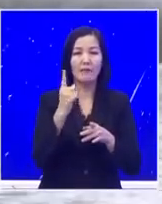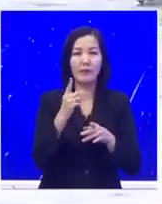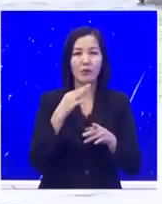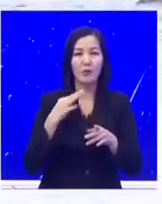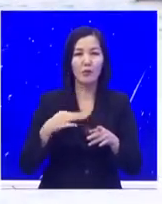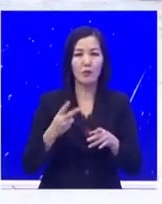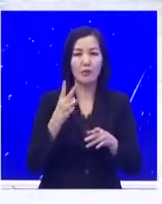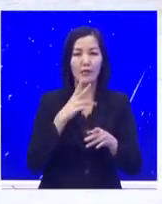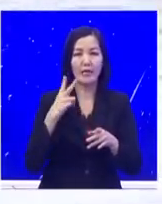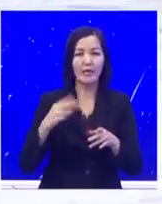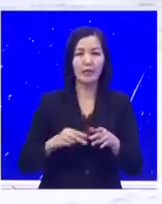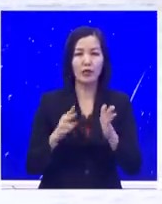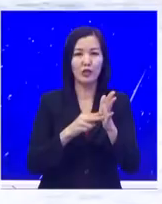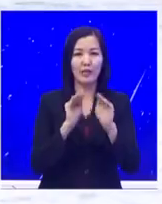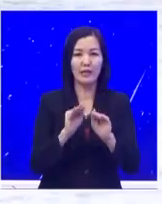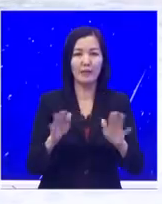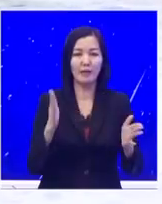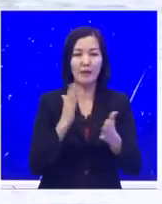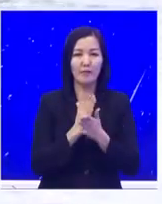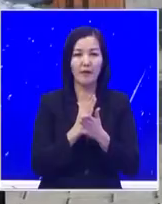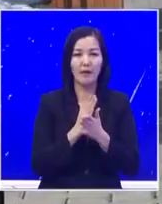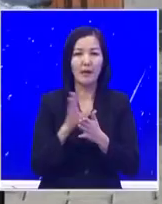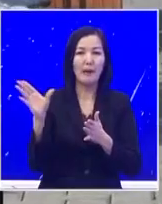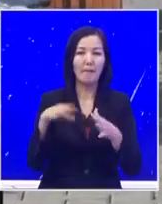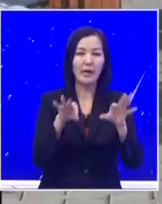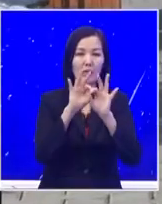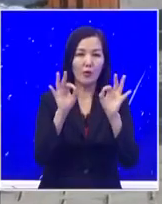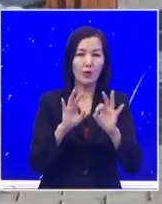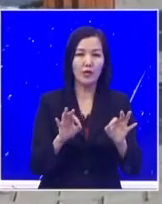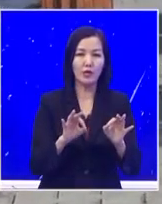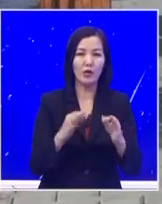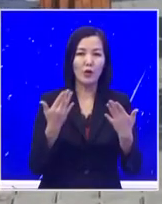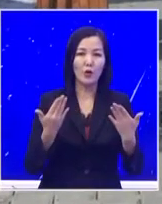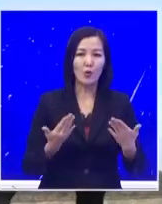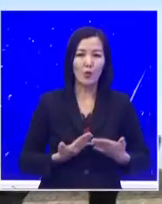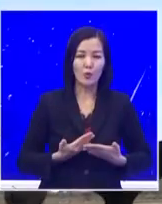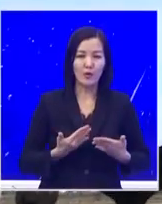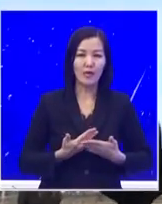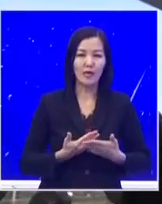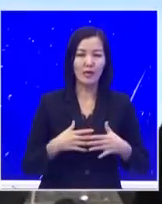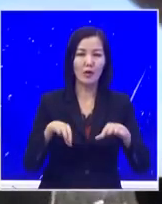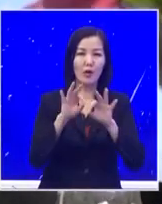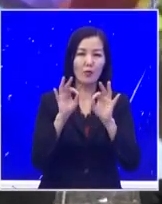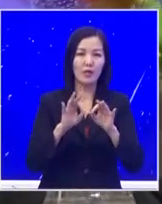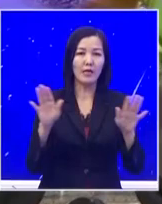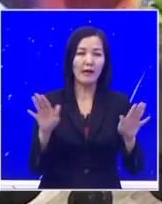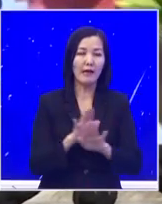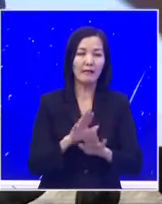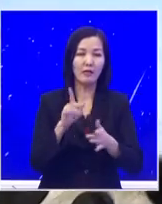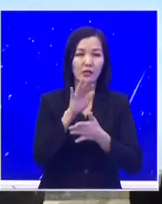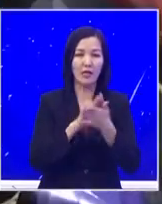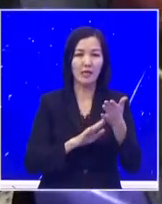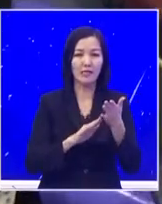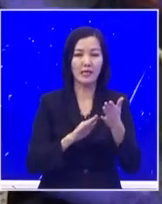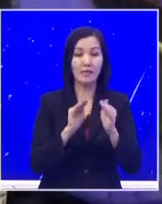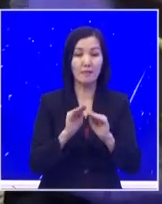қыздарынан жеті немере сүйіп отыр. Олар да тегіс өнерлі. Өмірлері әнмен өрілген жанұяның дәстүрін жалғайтын буын